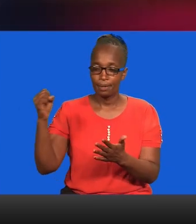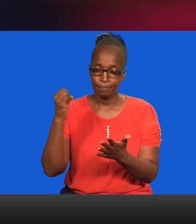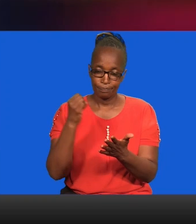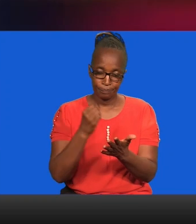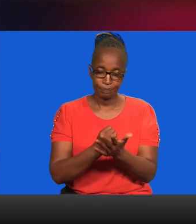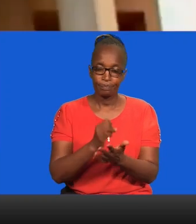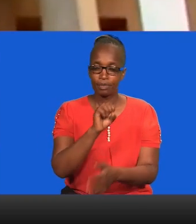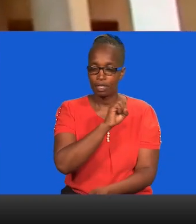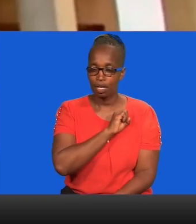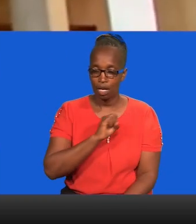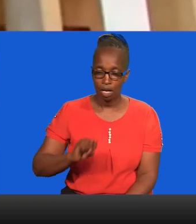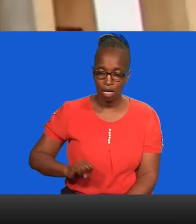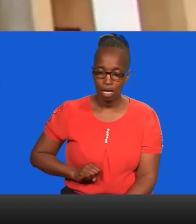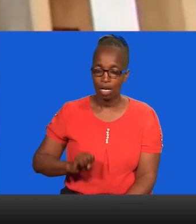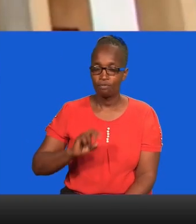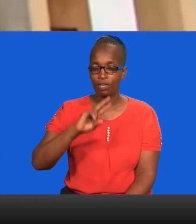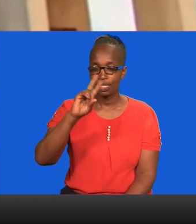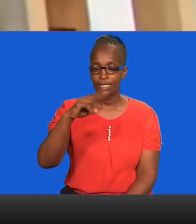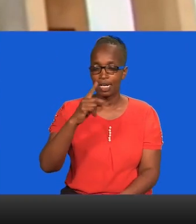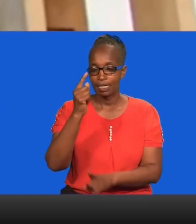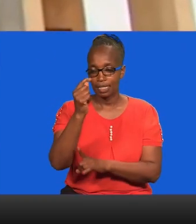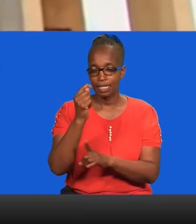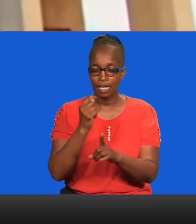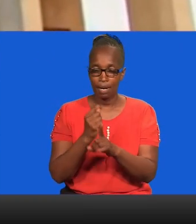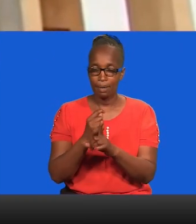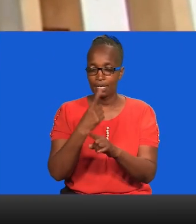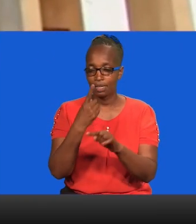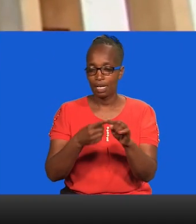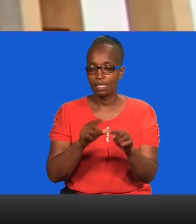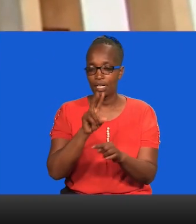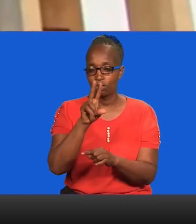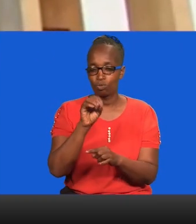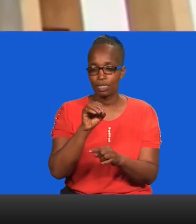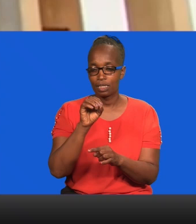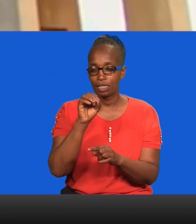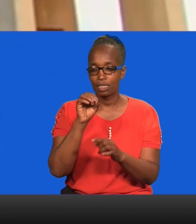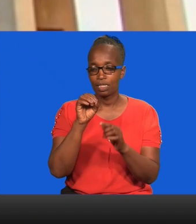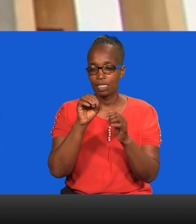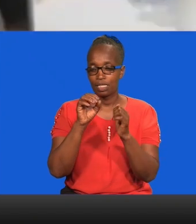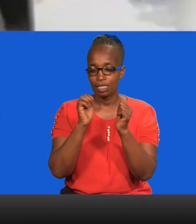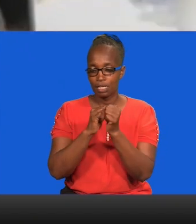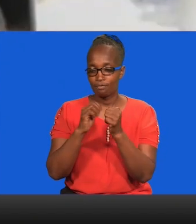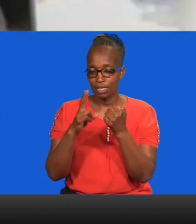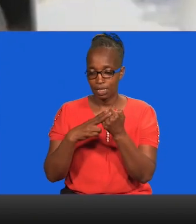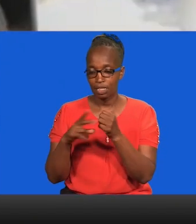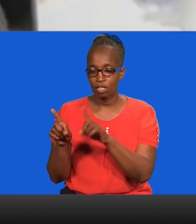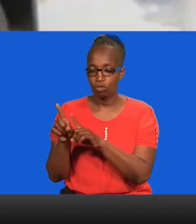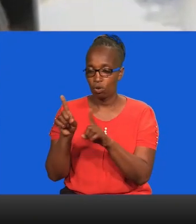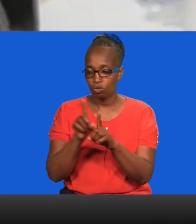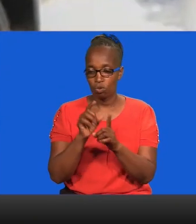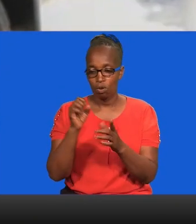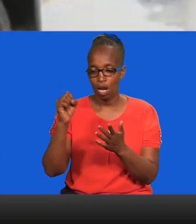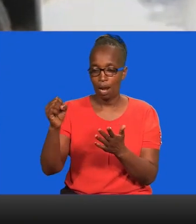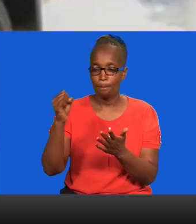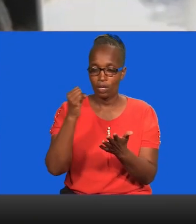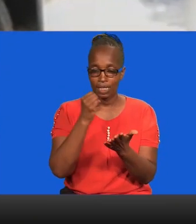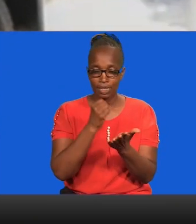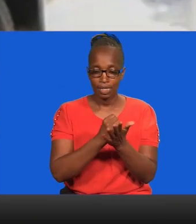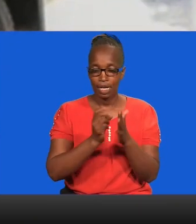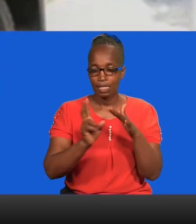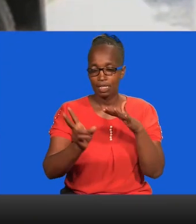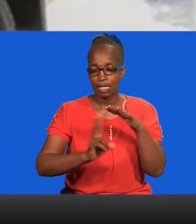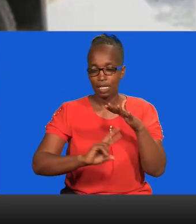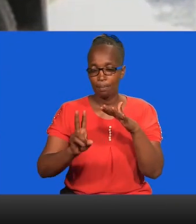wadhifa wa useneta katika kaunti ya Tharaka Nithi na kuteuliwa kuwa kiongozi wa walio wengi katika bunge hilo. Nyota